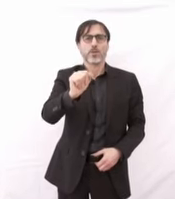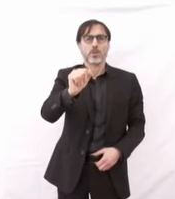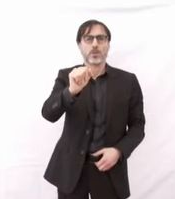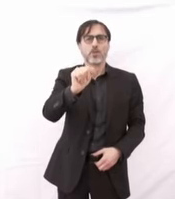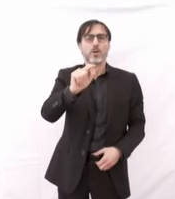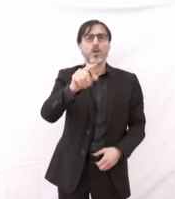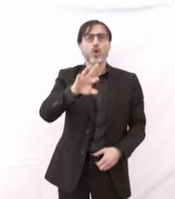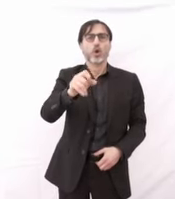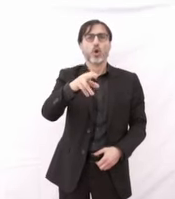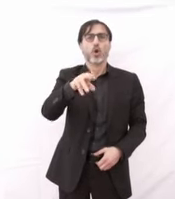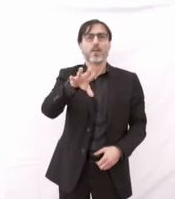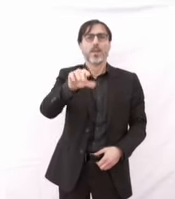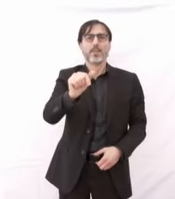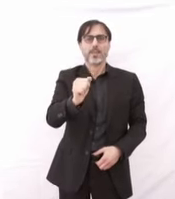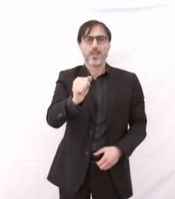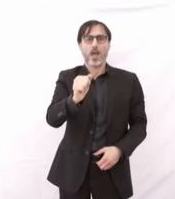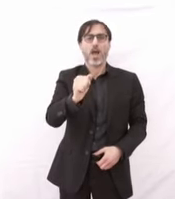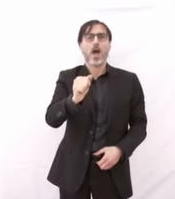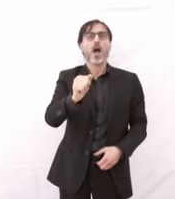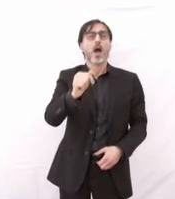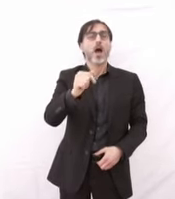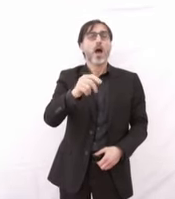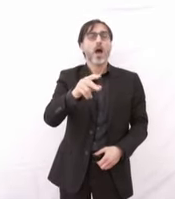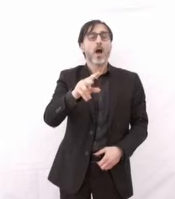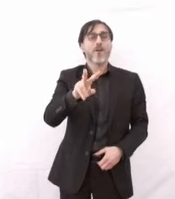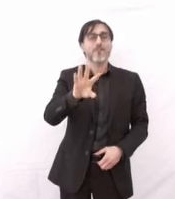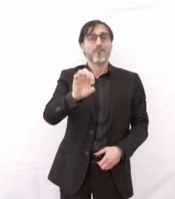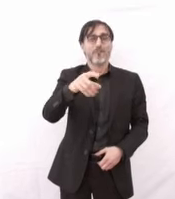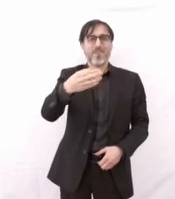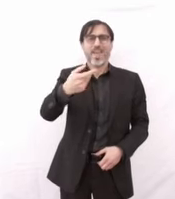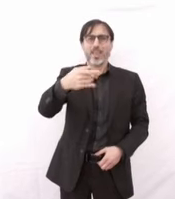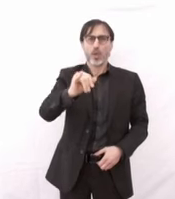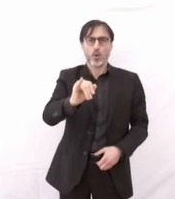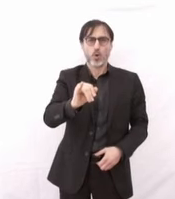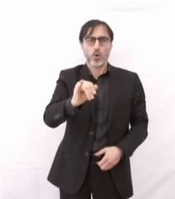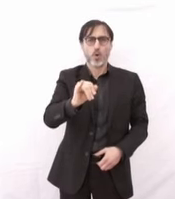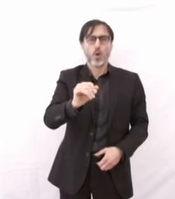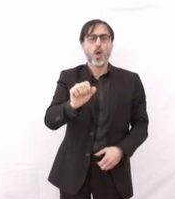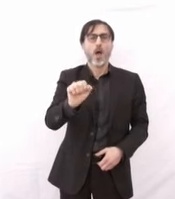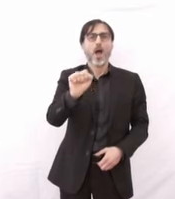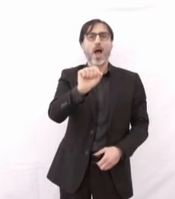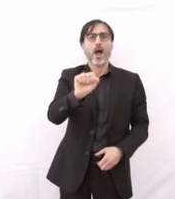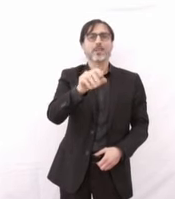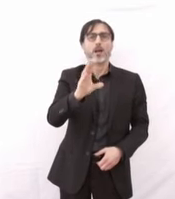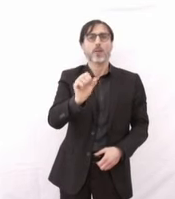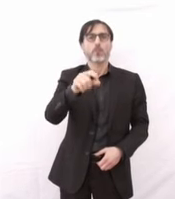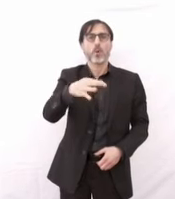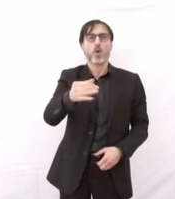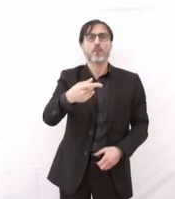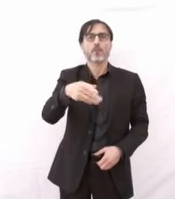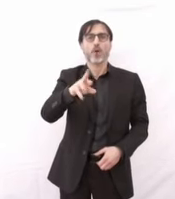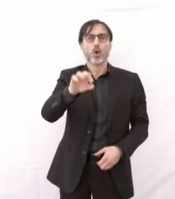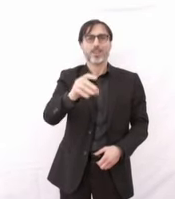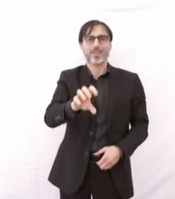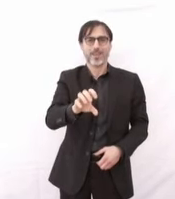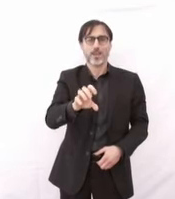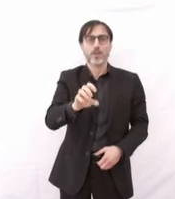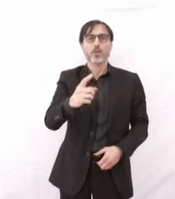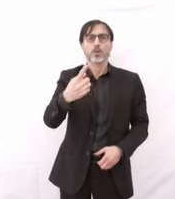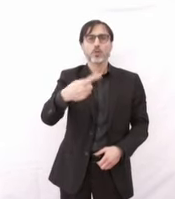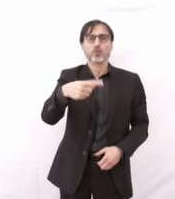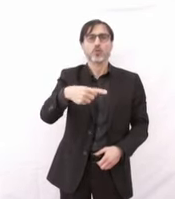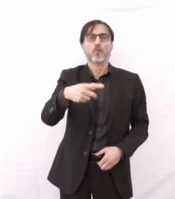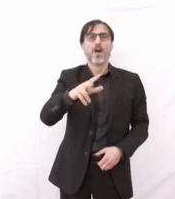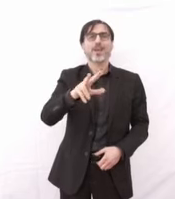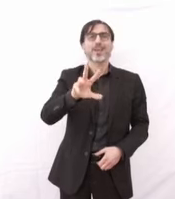Alessandro Rovetta, Francesco Vecchio, Andrea Bonforte, Giovanni